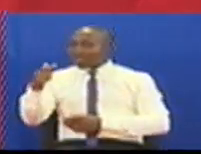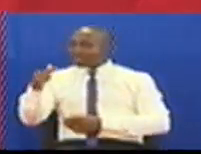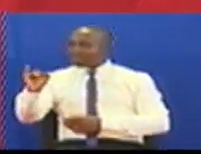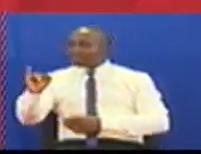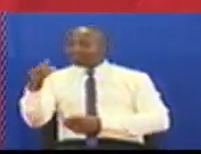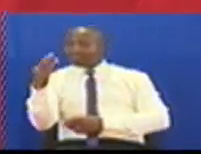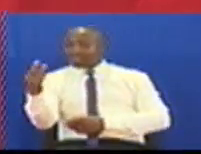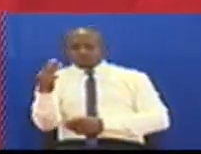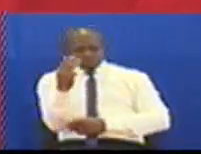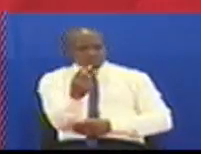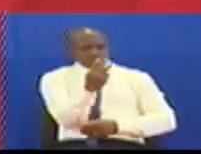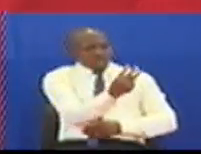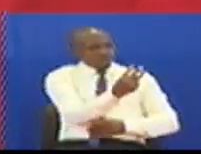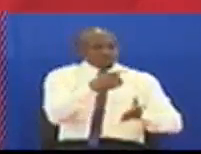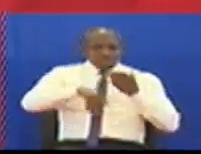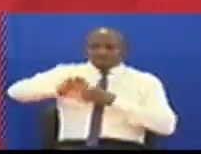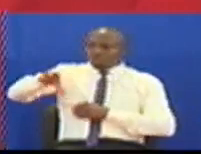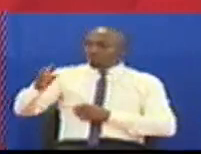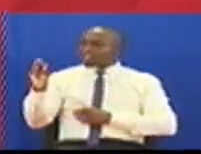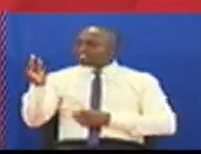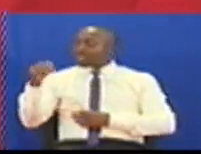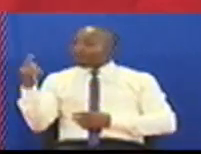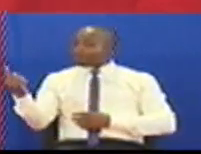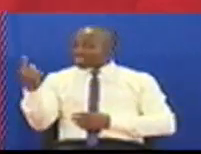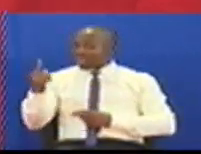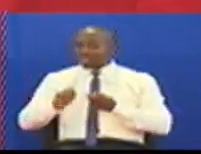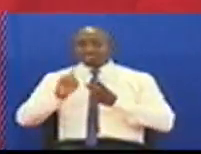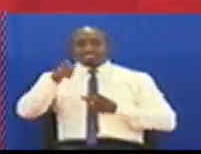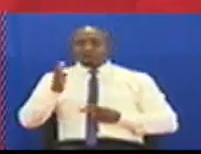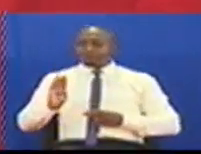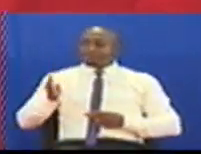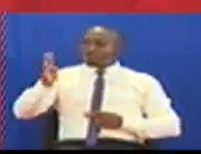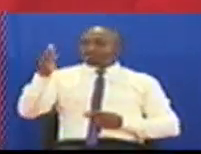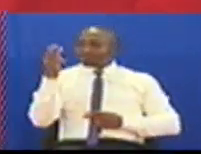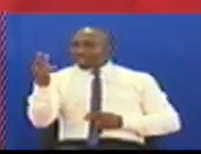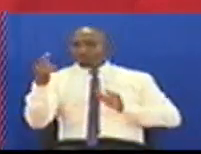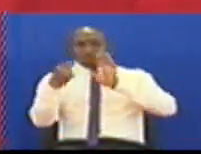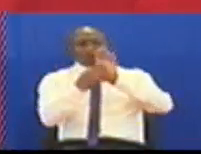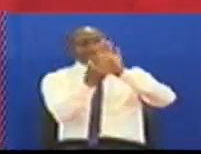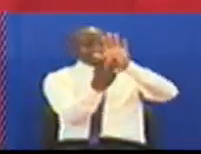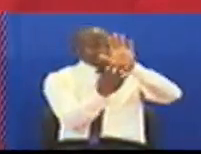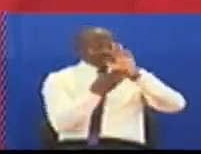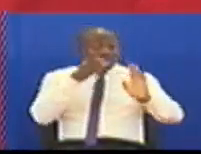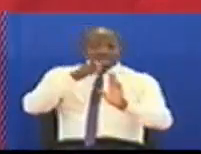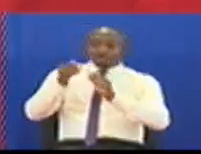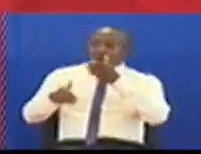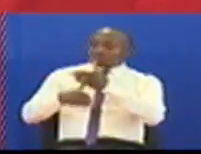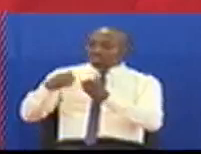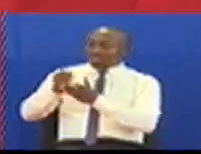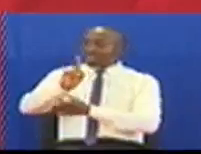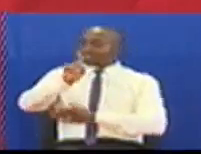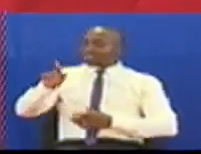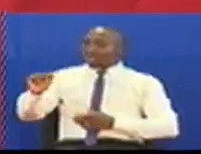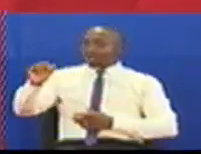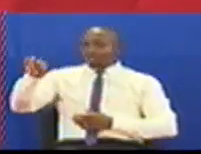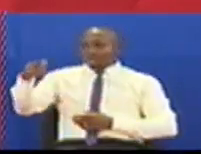Kwa mkoa wa Shinyanga peke yake tuna bilioni 3.9 kwa ajili ya zahanati. Sina